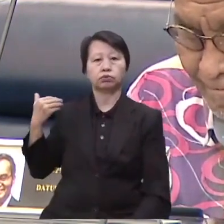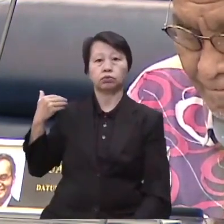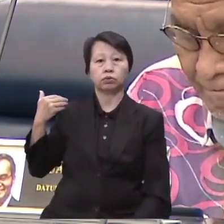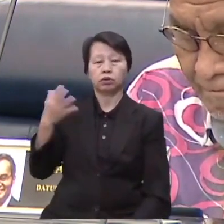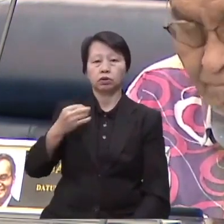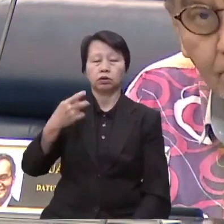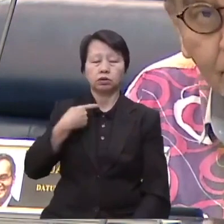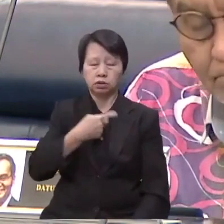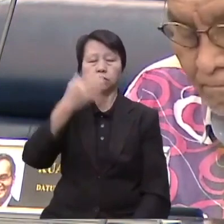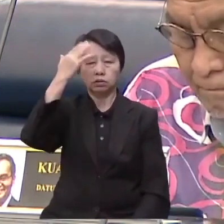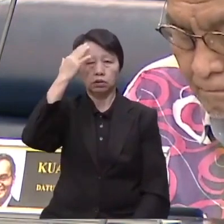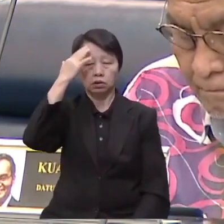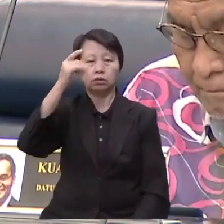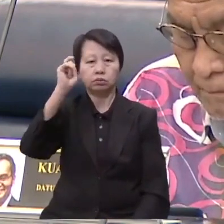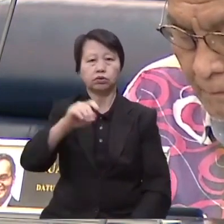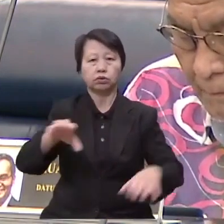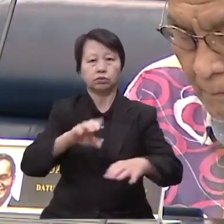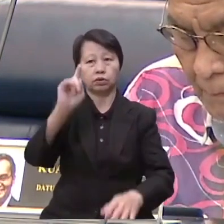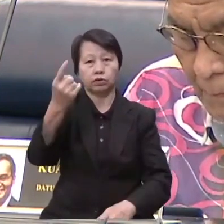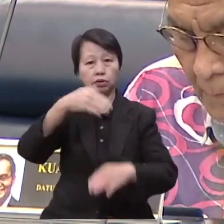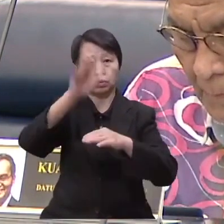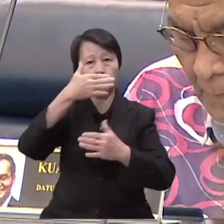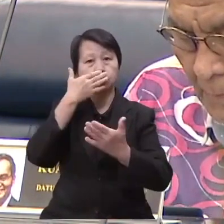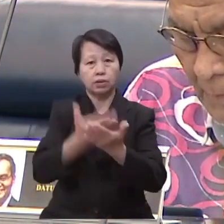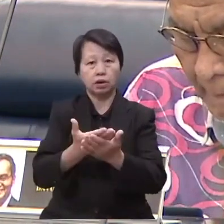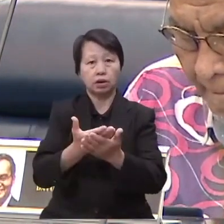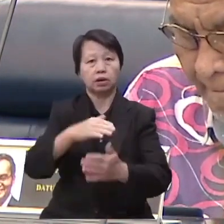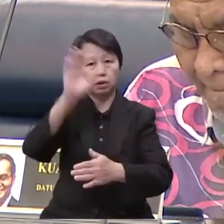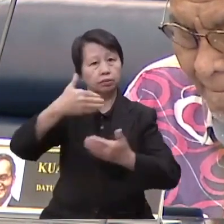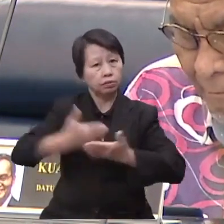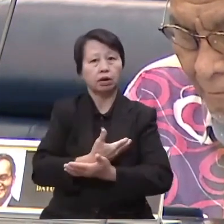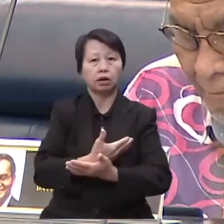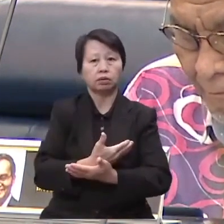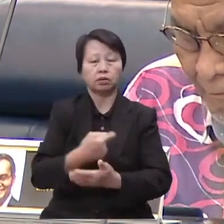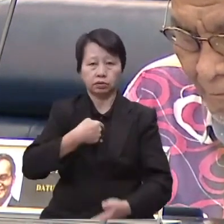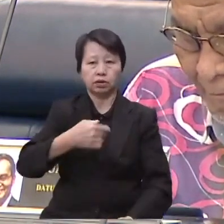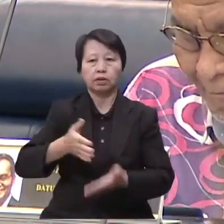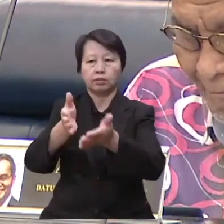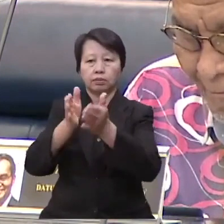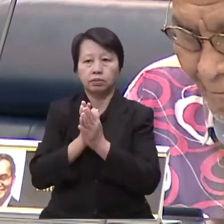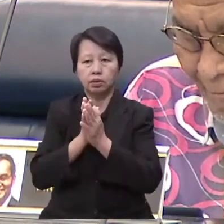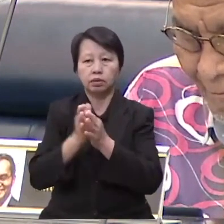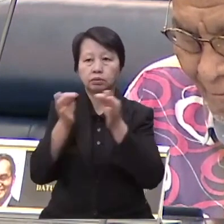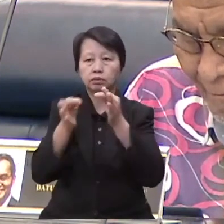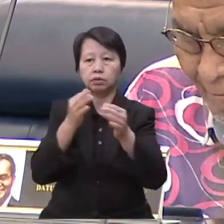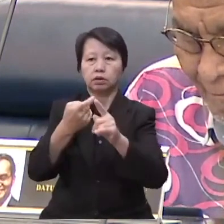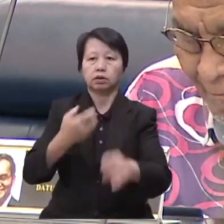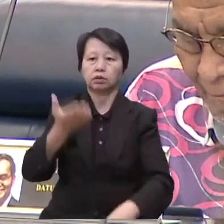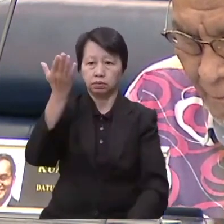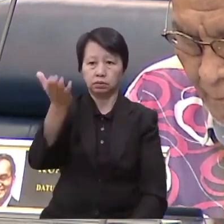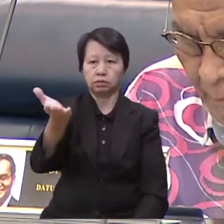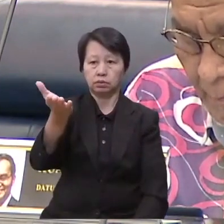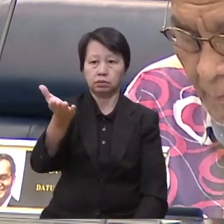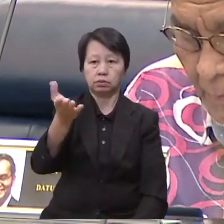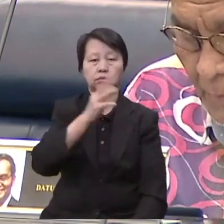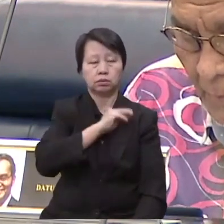dan memang kita tahu kita perlu membuat sesuatu yang lebih baik lebih baru so Saya minta penjelasan daripada